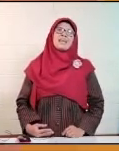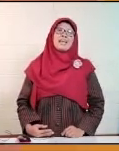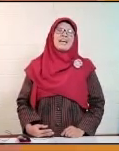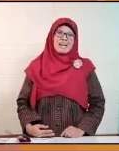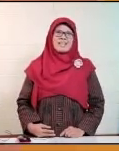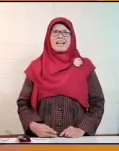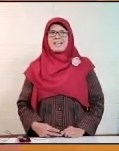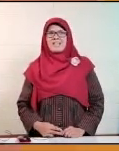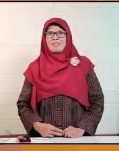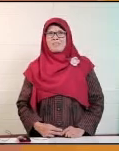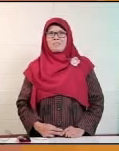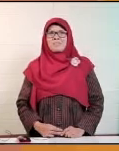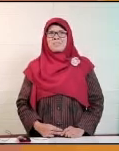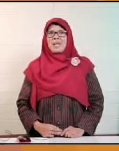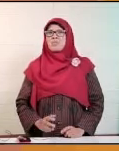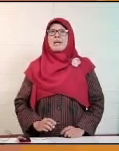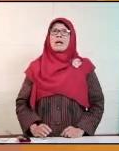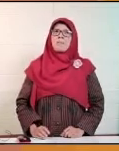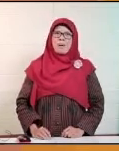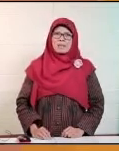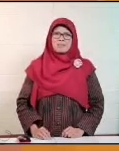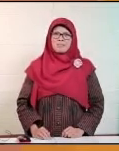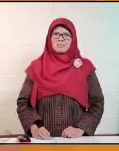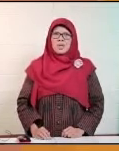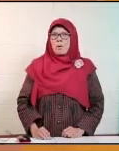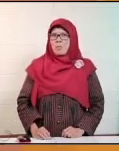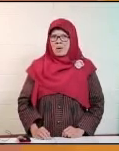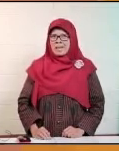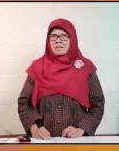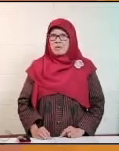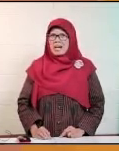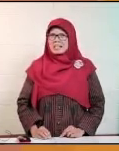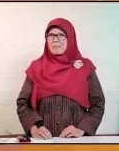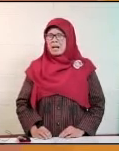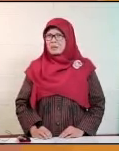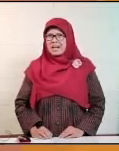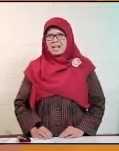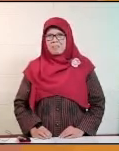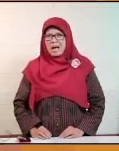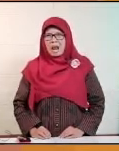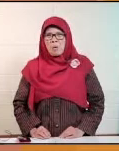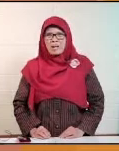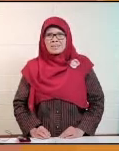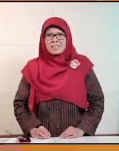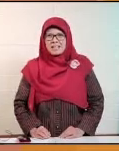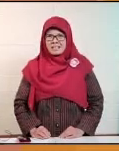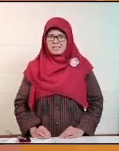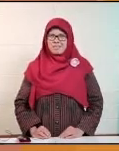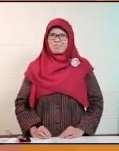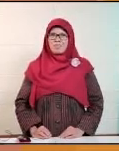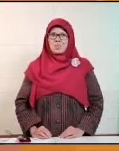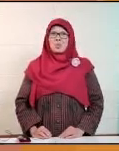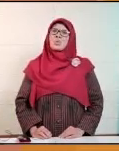pada diri kalian nah kemudian yang keempat mulai timbul rasa malu terhadap lawan